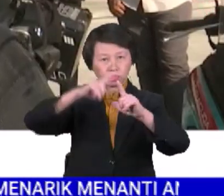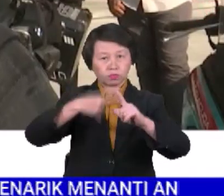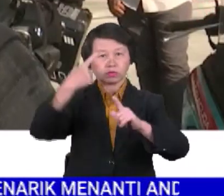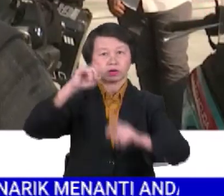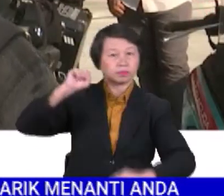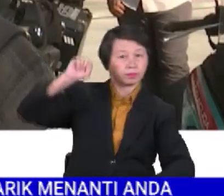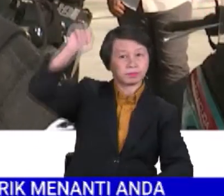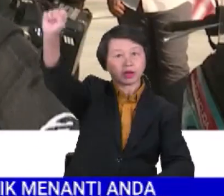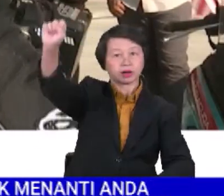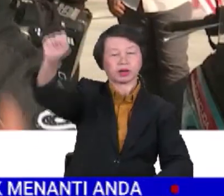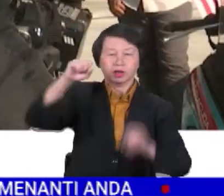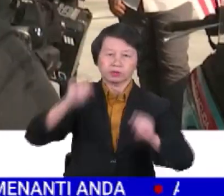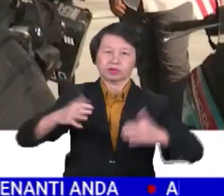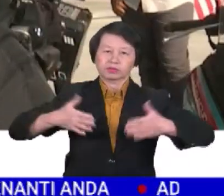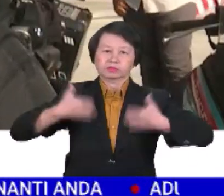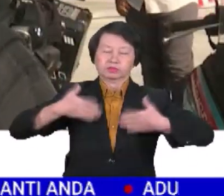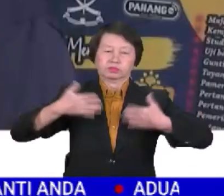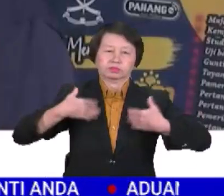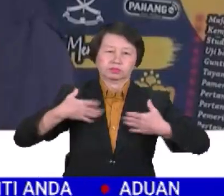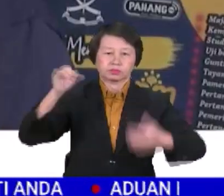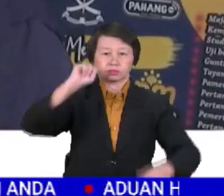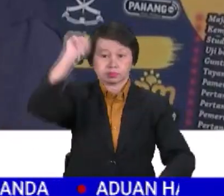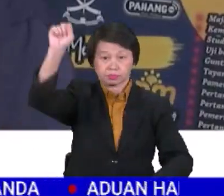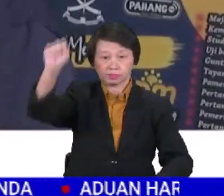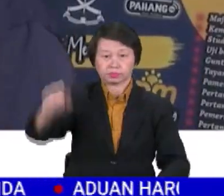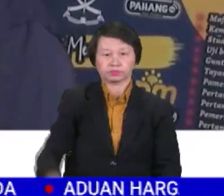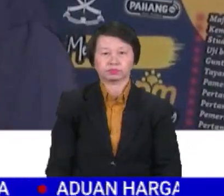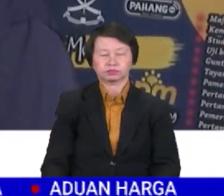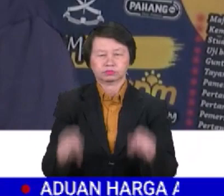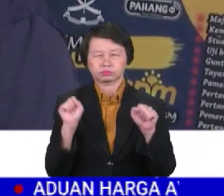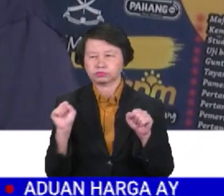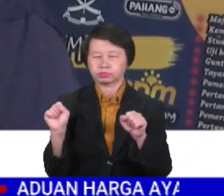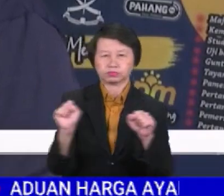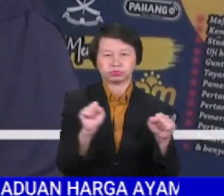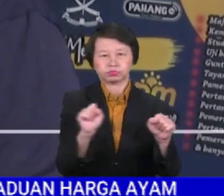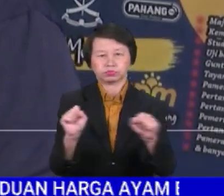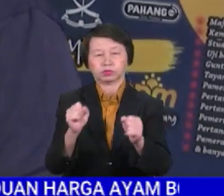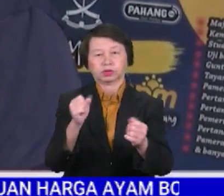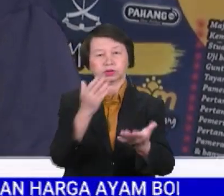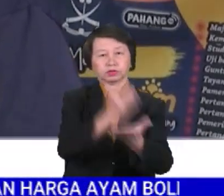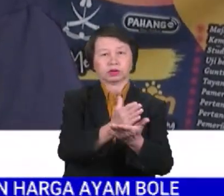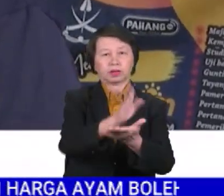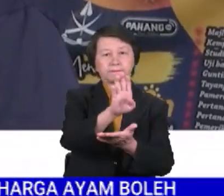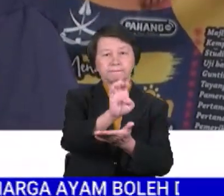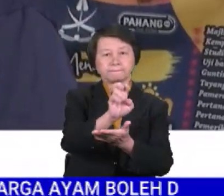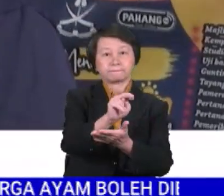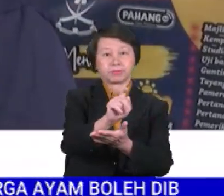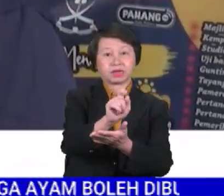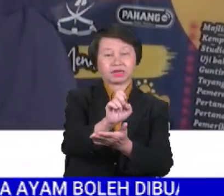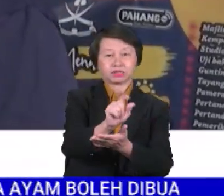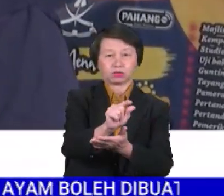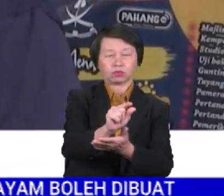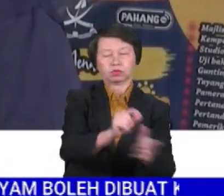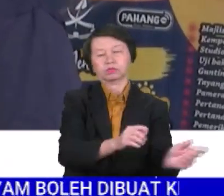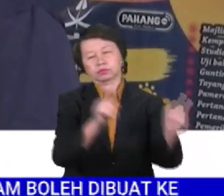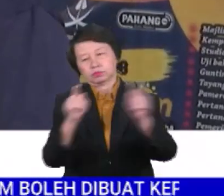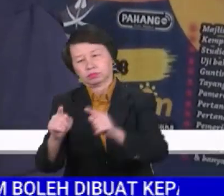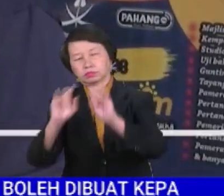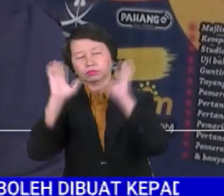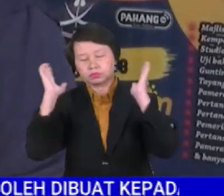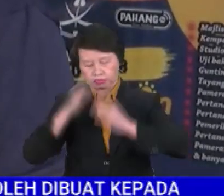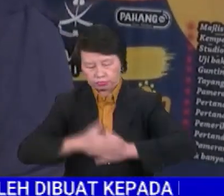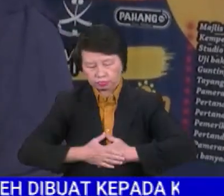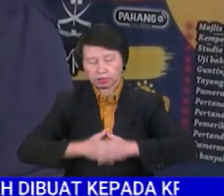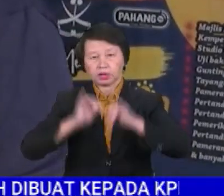ini dapat memeriahkan sambutan. Ride dan singgah di Betung sekejap, lepas tu pergi solat Jumaat